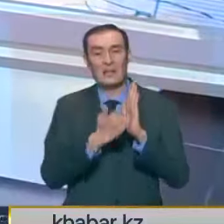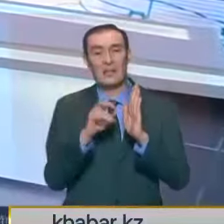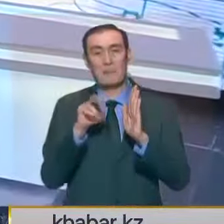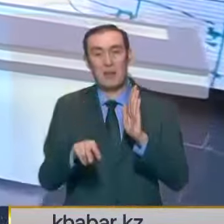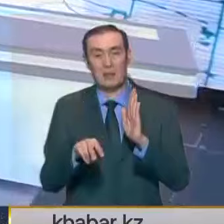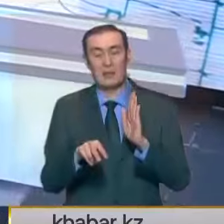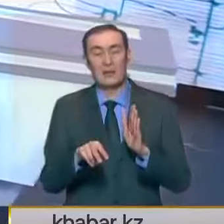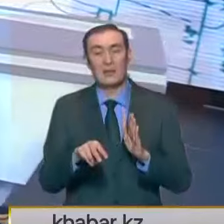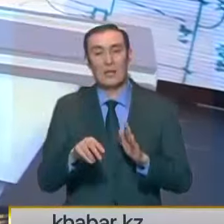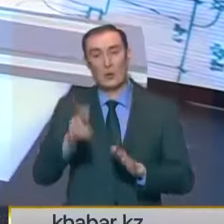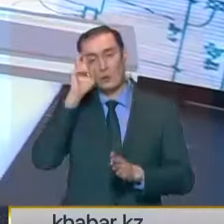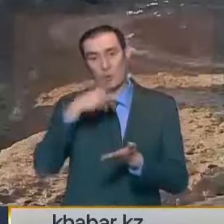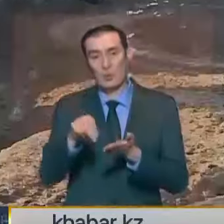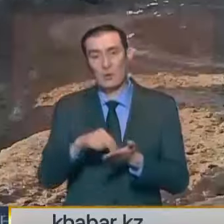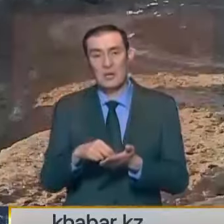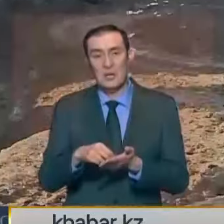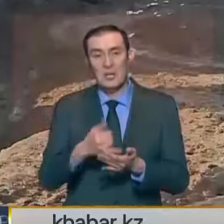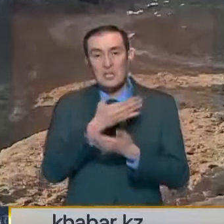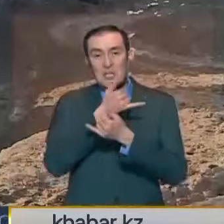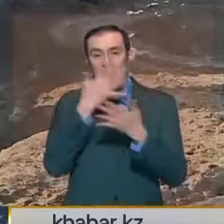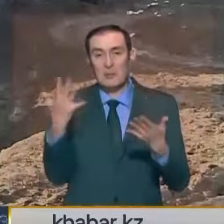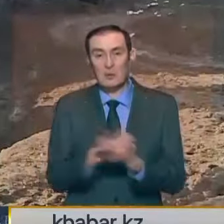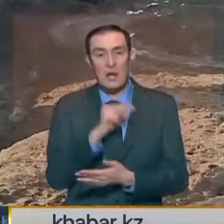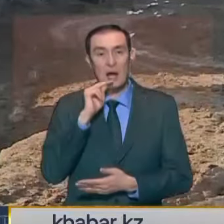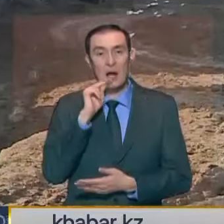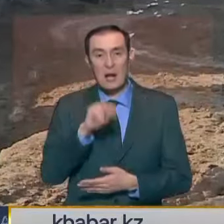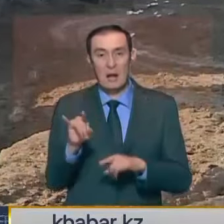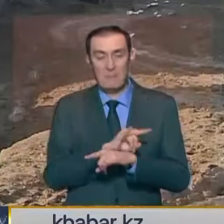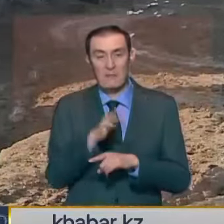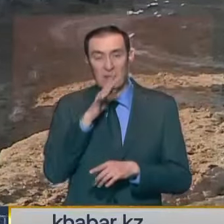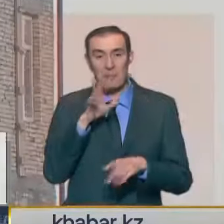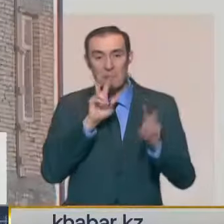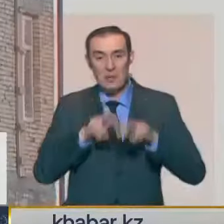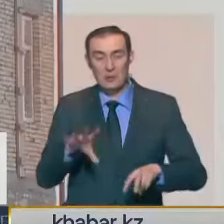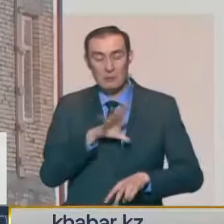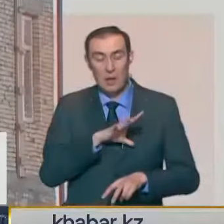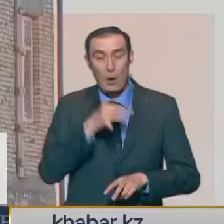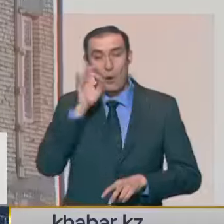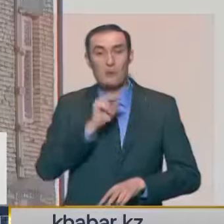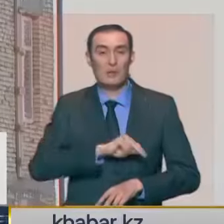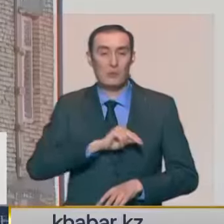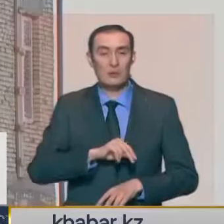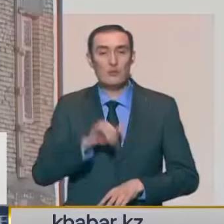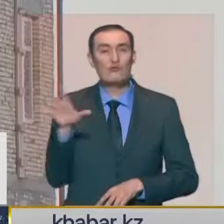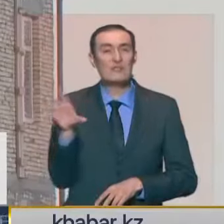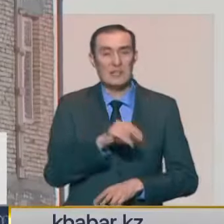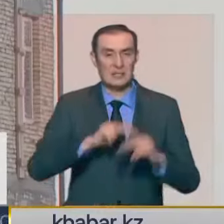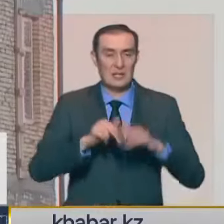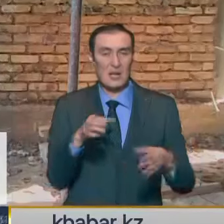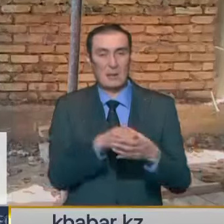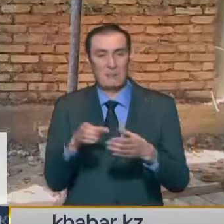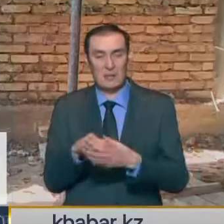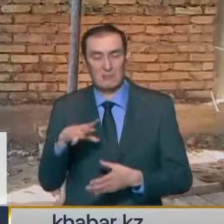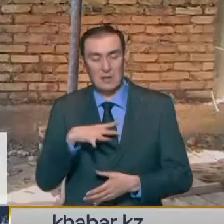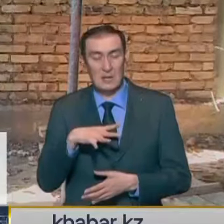система на сайте госзакупок не распознала обман выяснить это удалось во время мониторинга опыт работы проверили у всех строительных